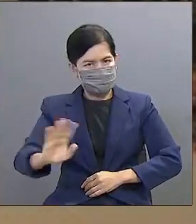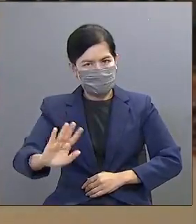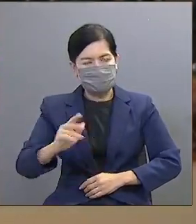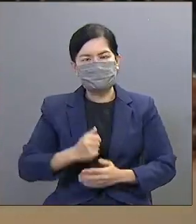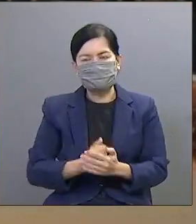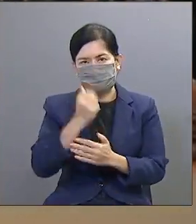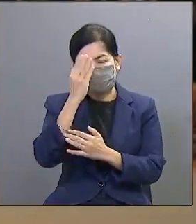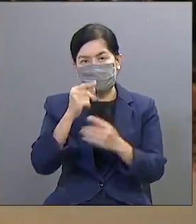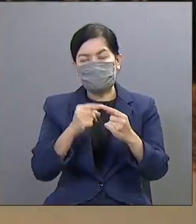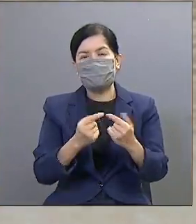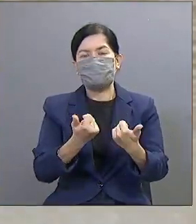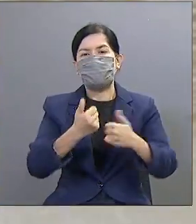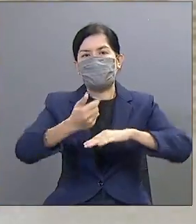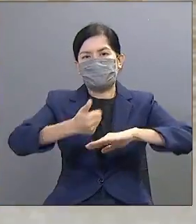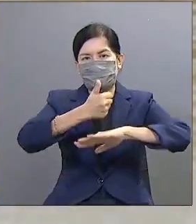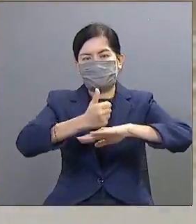เพระวาร courtesy Gu hab yang